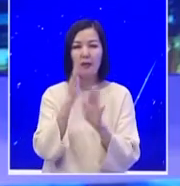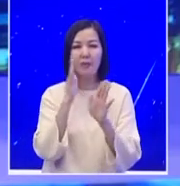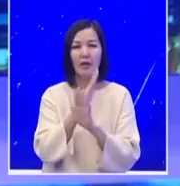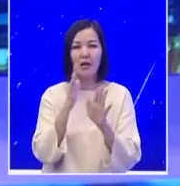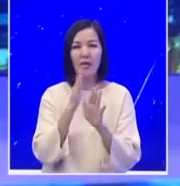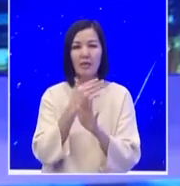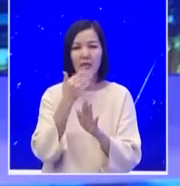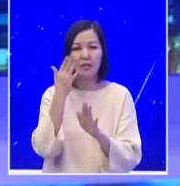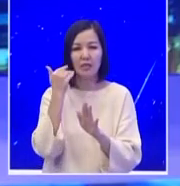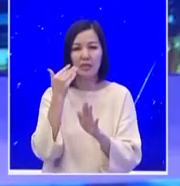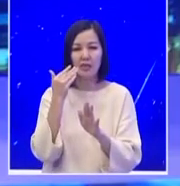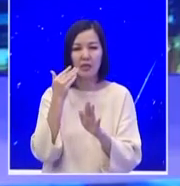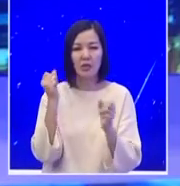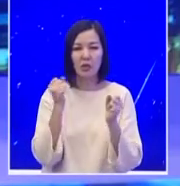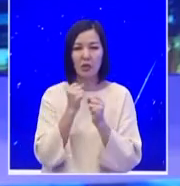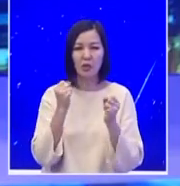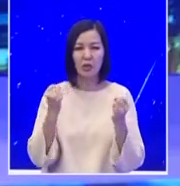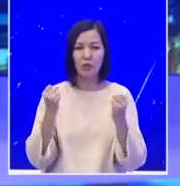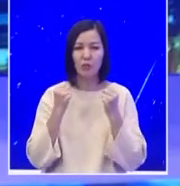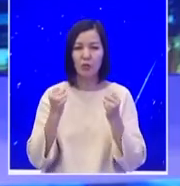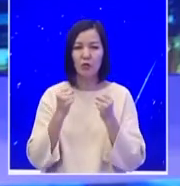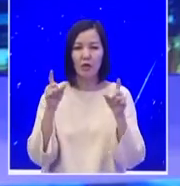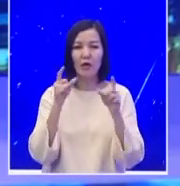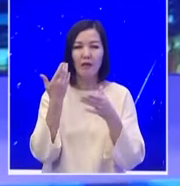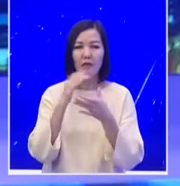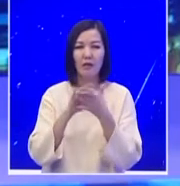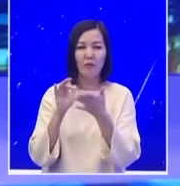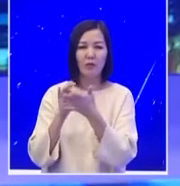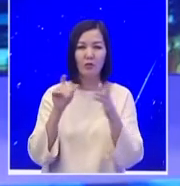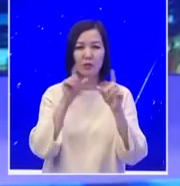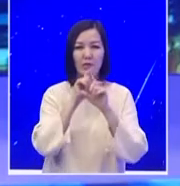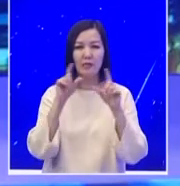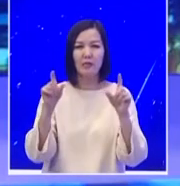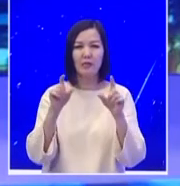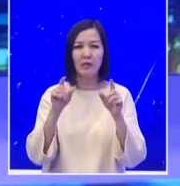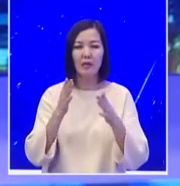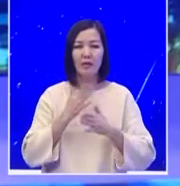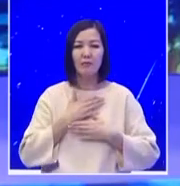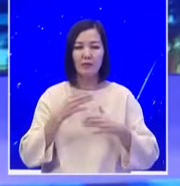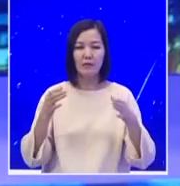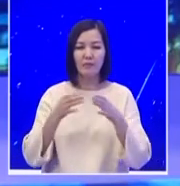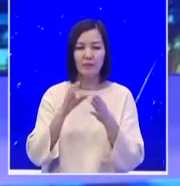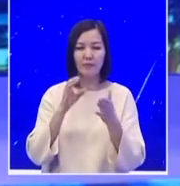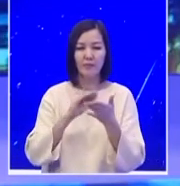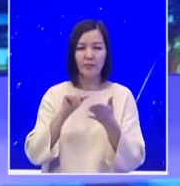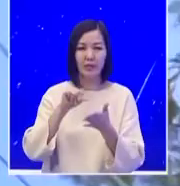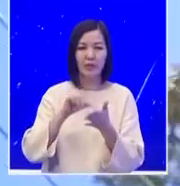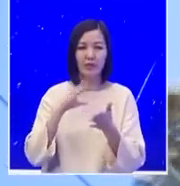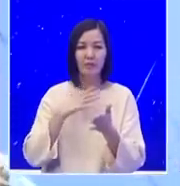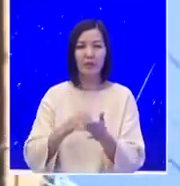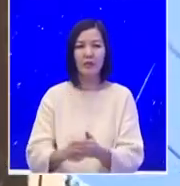жазғы спорт бағыттары бар танымал туристік нысан. Алатау баурайында пресс-турға тілшімізде қатысып қайтты.